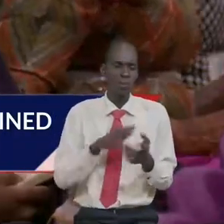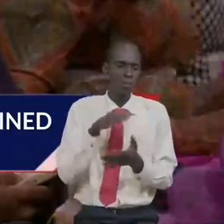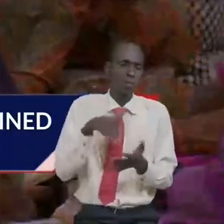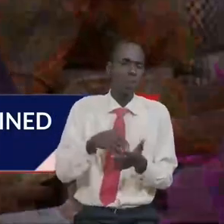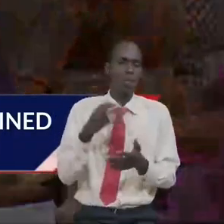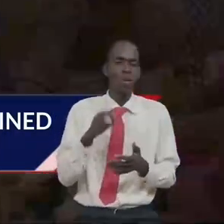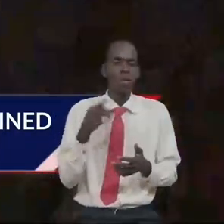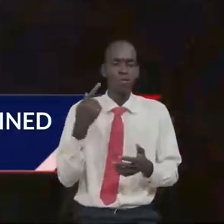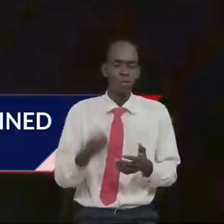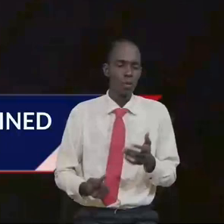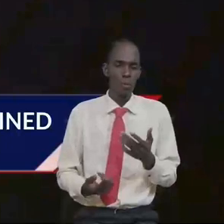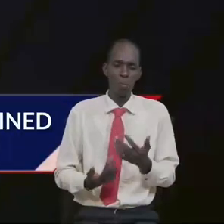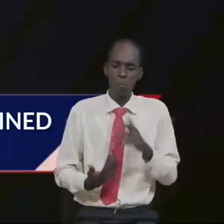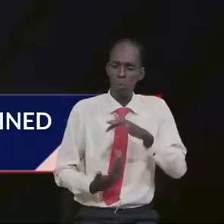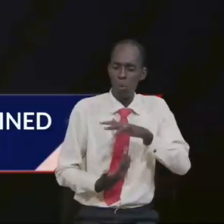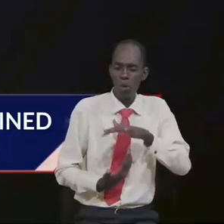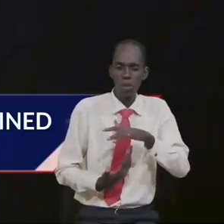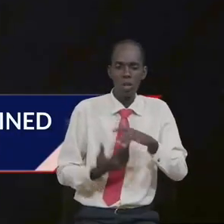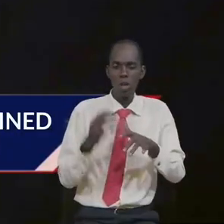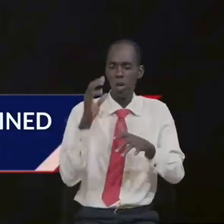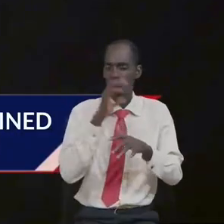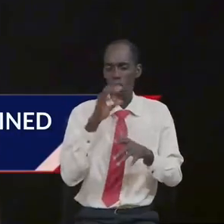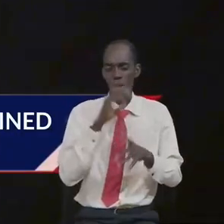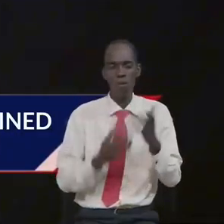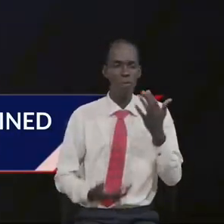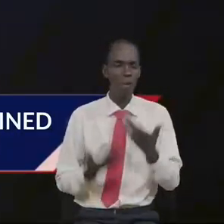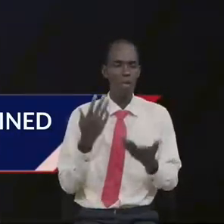ardente. Le Seigneur savait ce qu'il allait faire